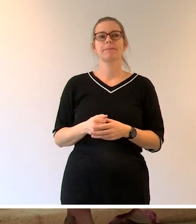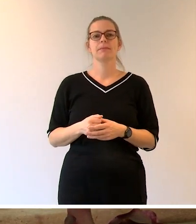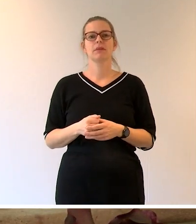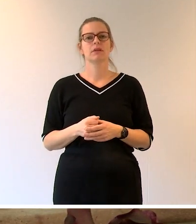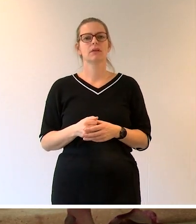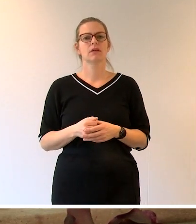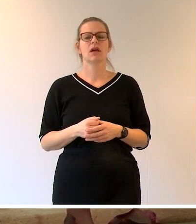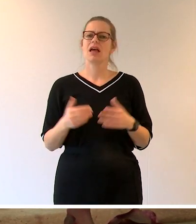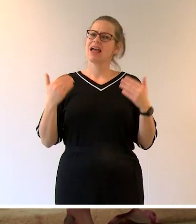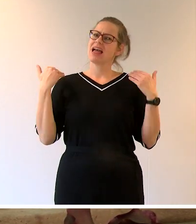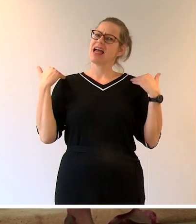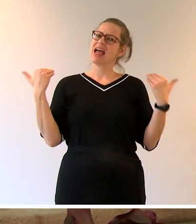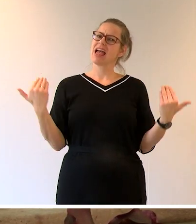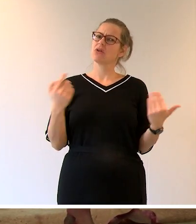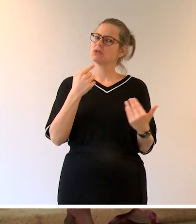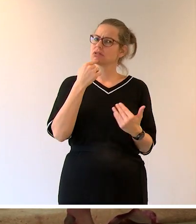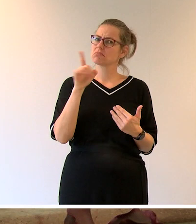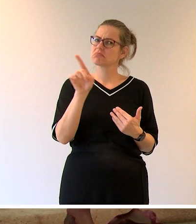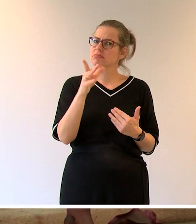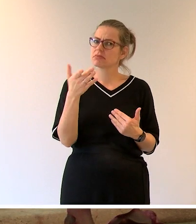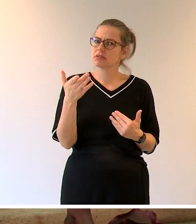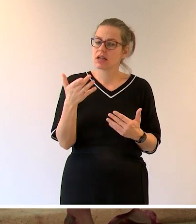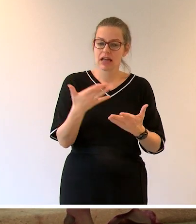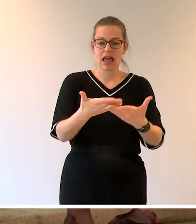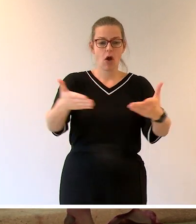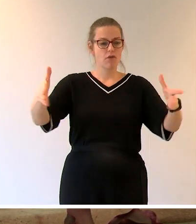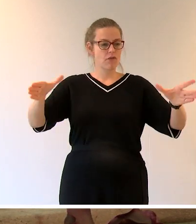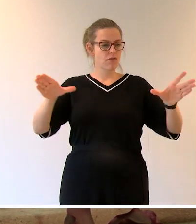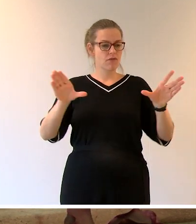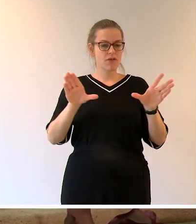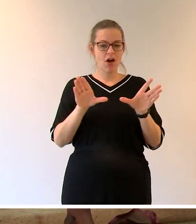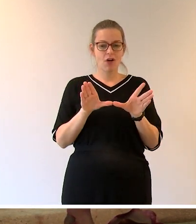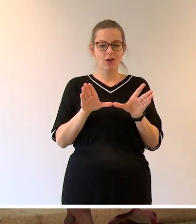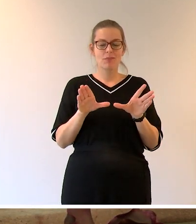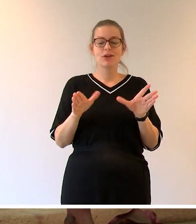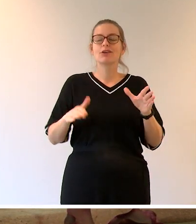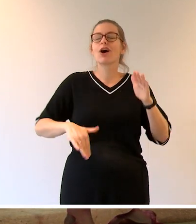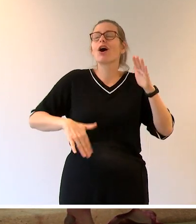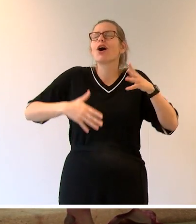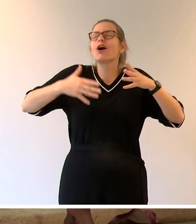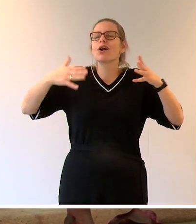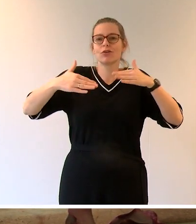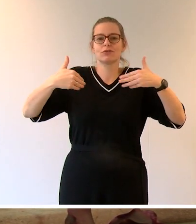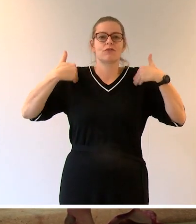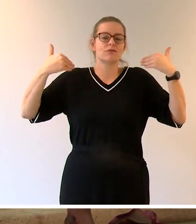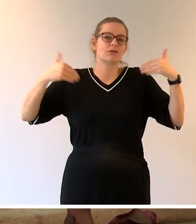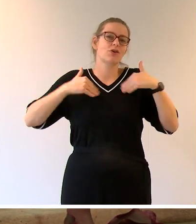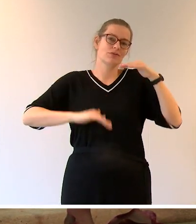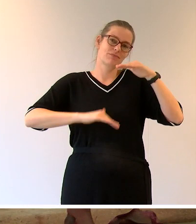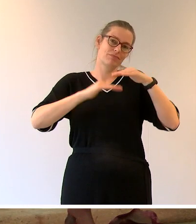Wat zegt de engel? Dat het hele volk met grote vreugde zal vervullen.